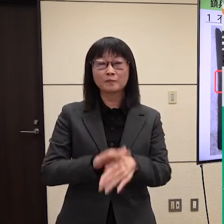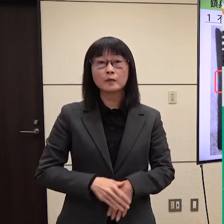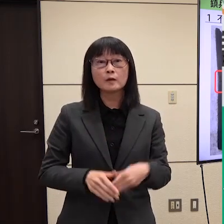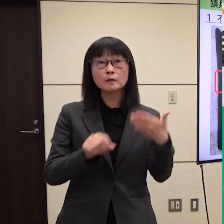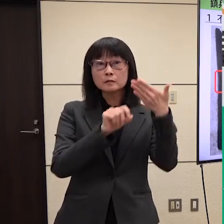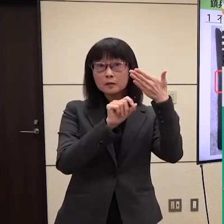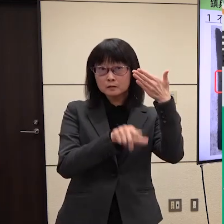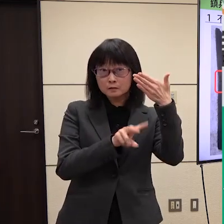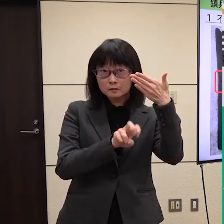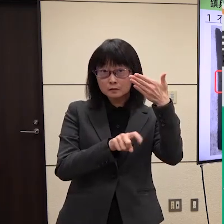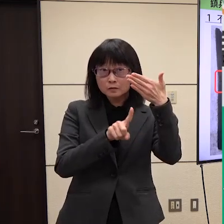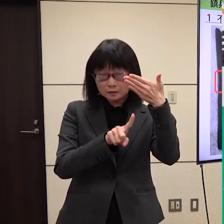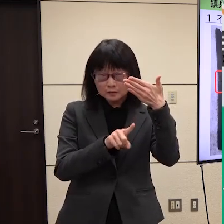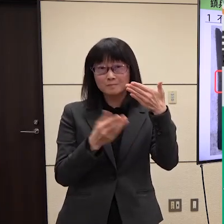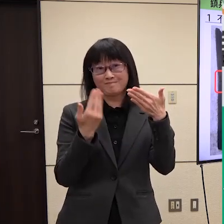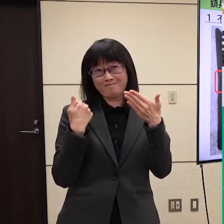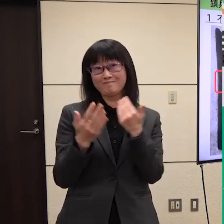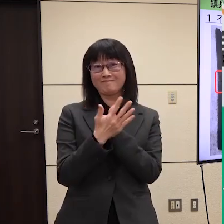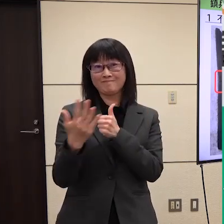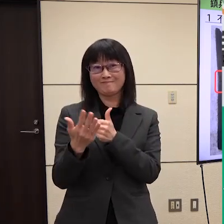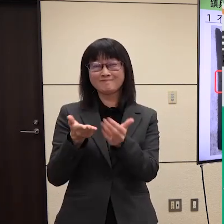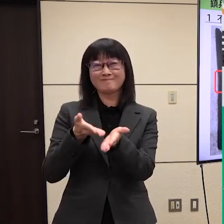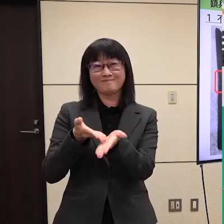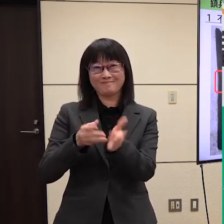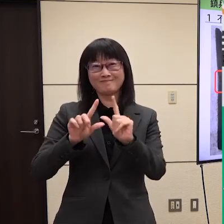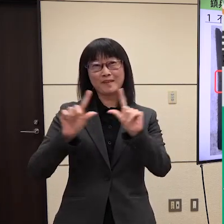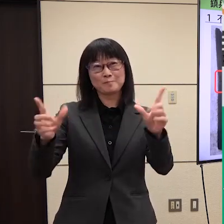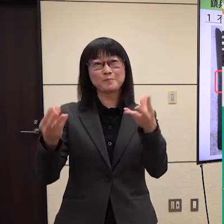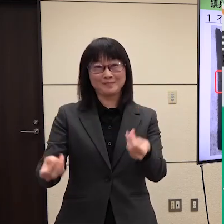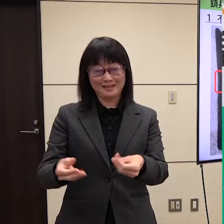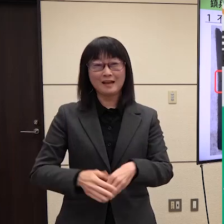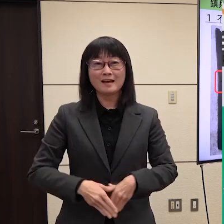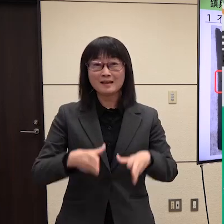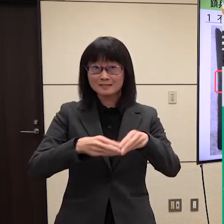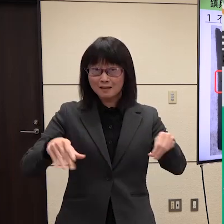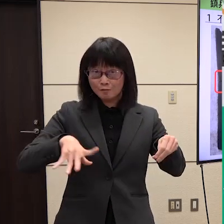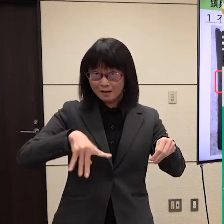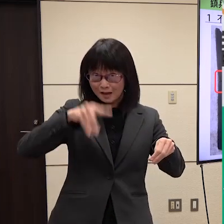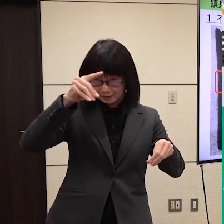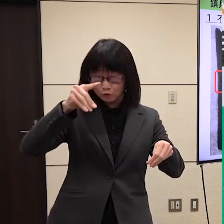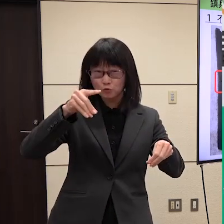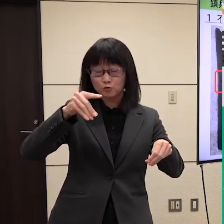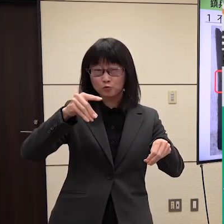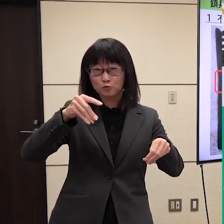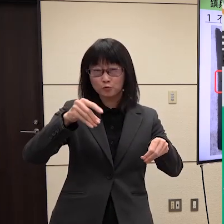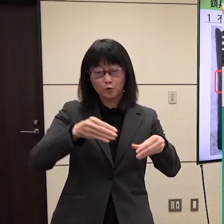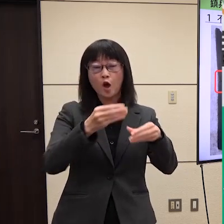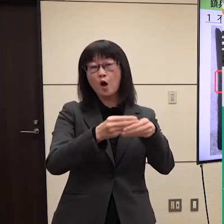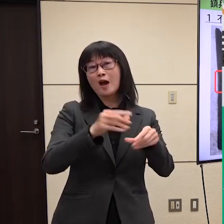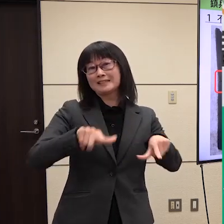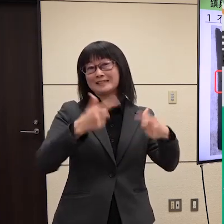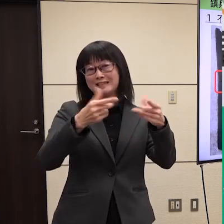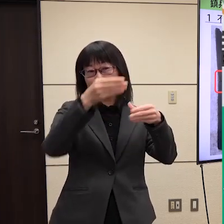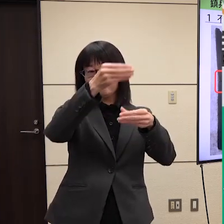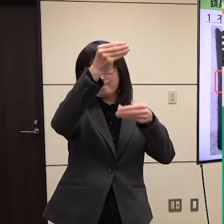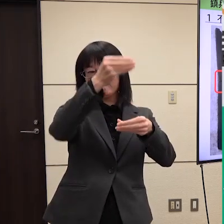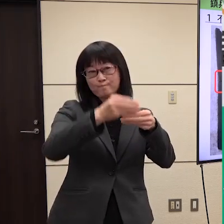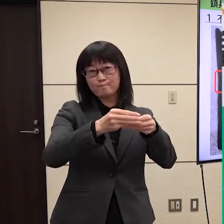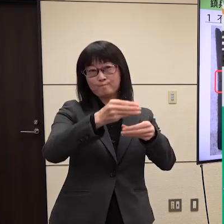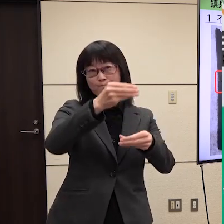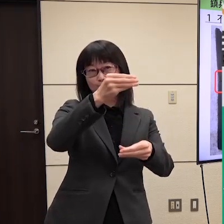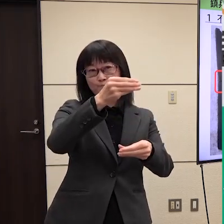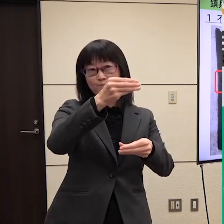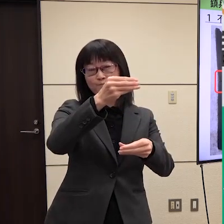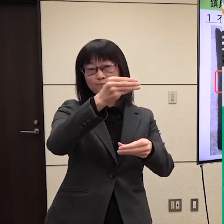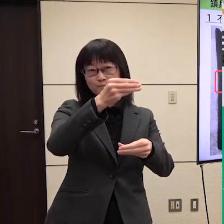の21日に発表いたしました全国初の陳平の2文字が入った木簡、だいたい